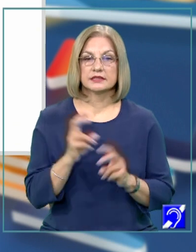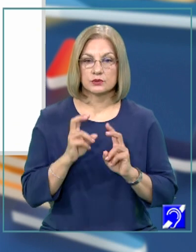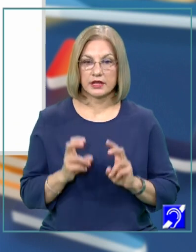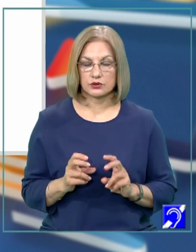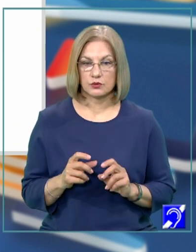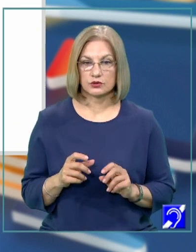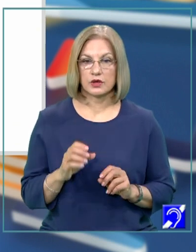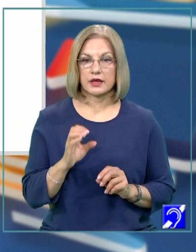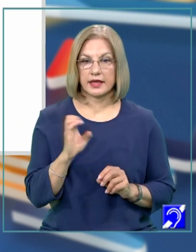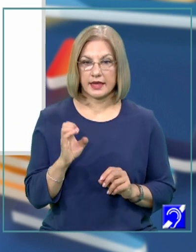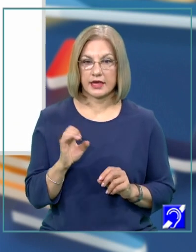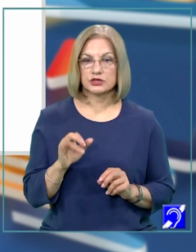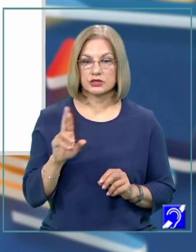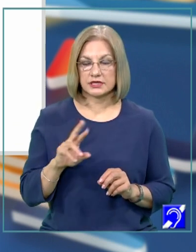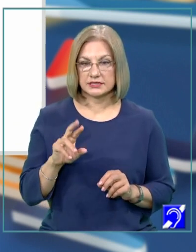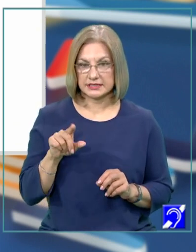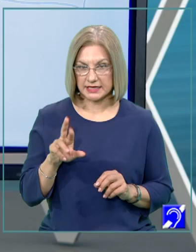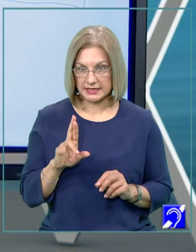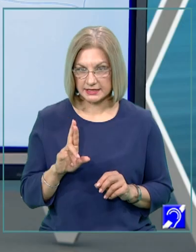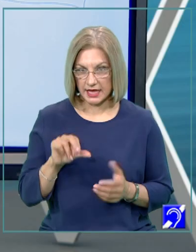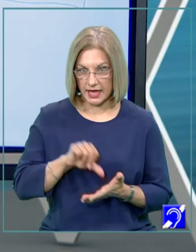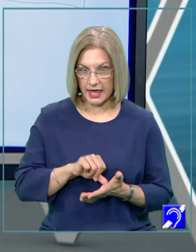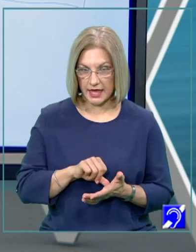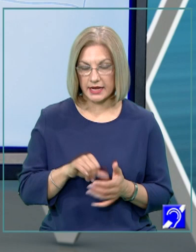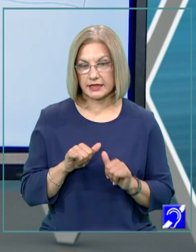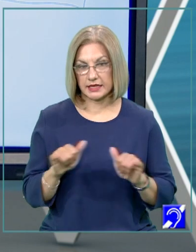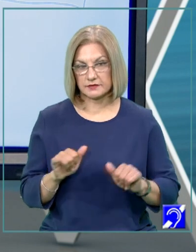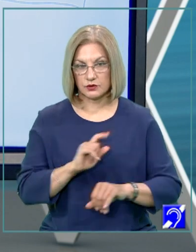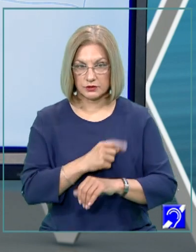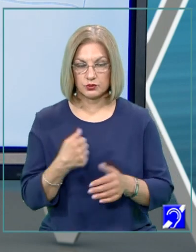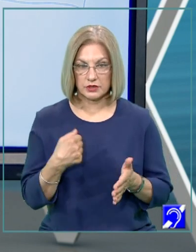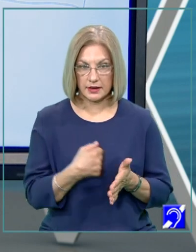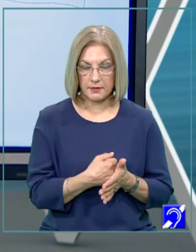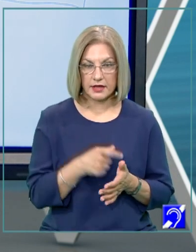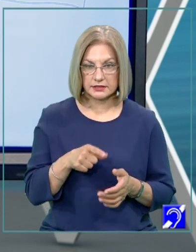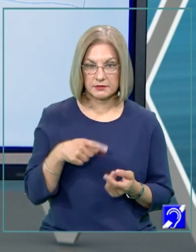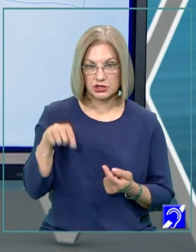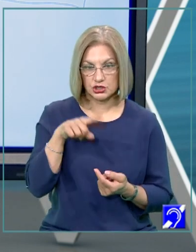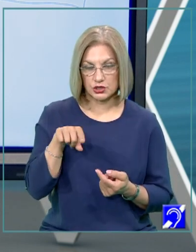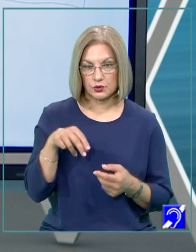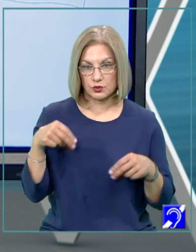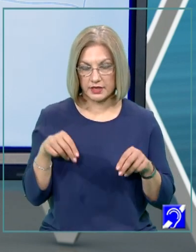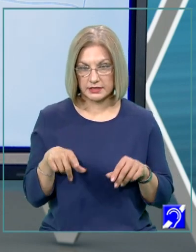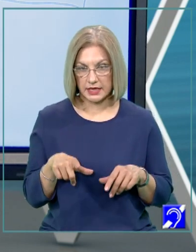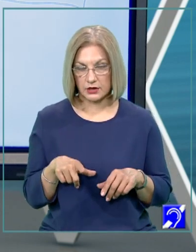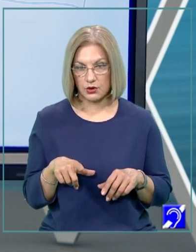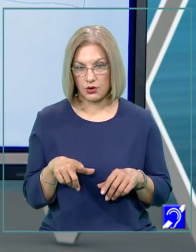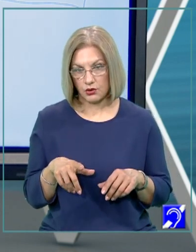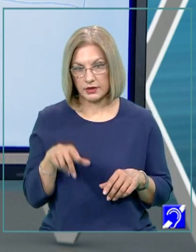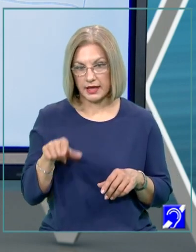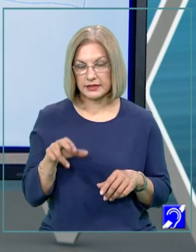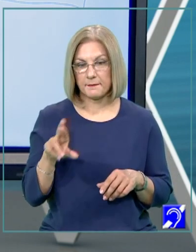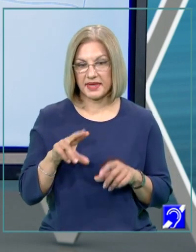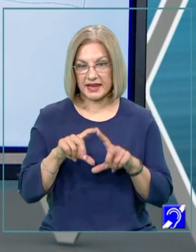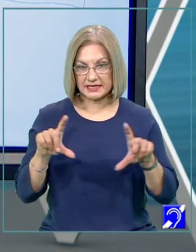e și rezistența internă a r dezvoltă putere maximă în circuitul exterior adică pe rezistorul